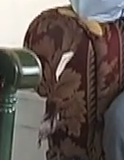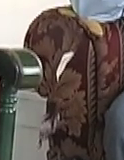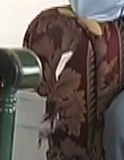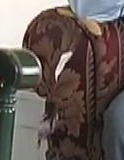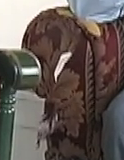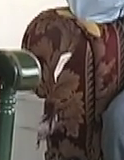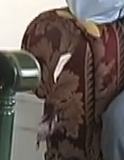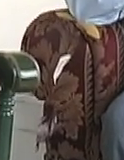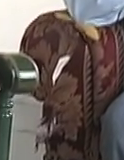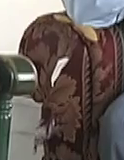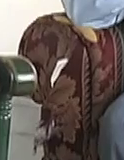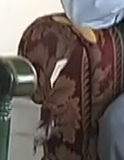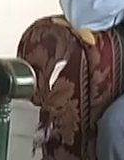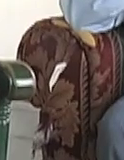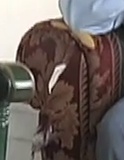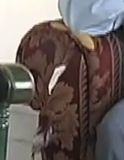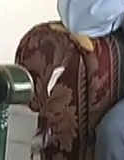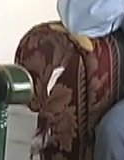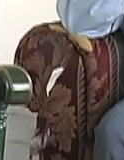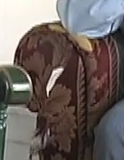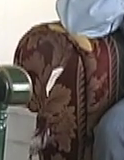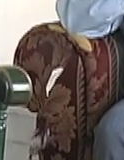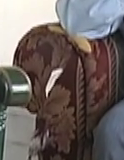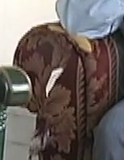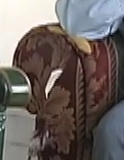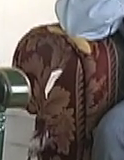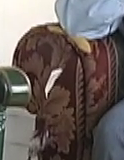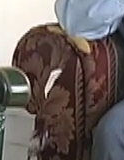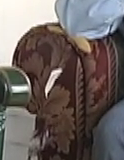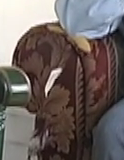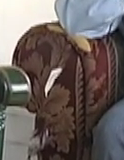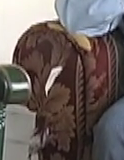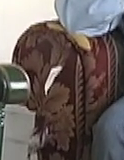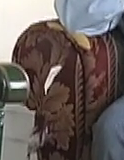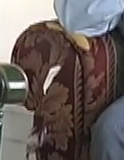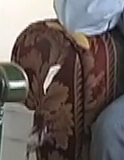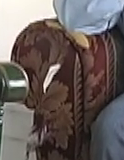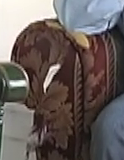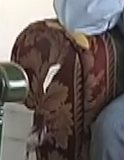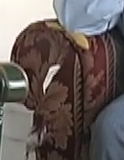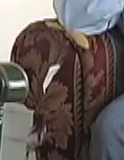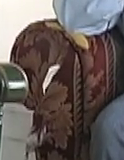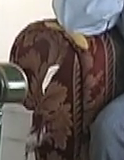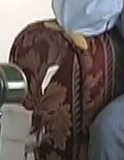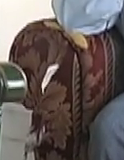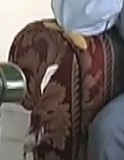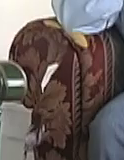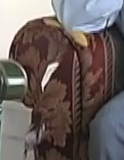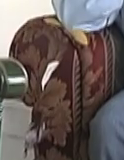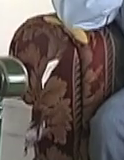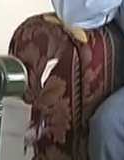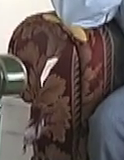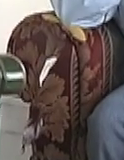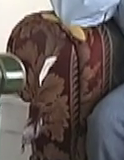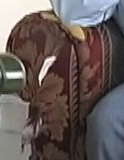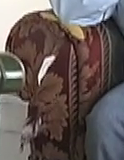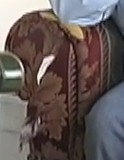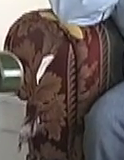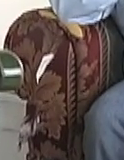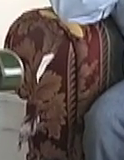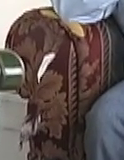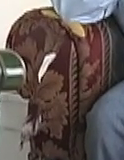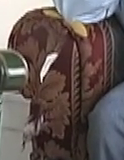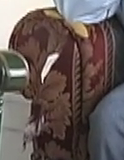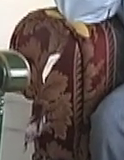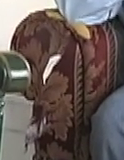ni tema na o akong naktumig sibudlak pamil yuta ka kako ni tapos ito na